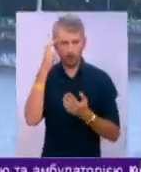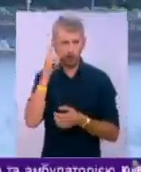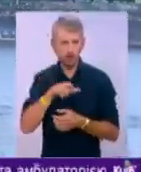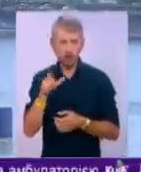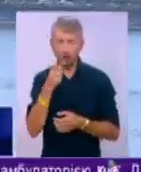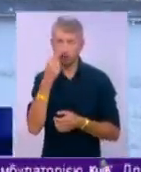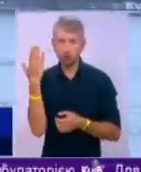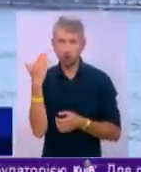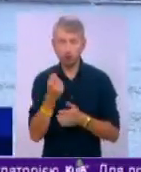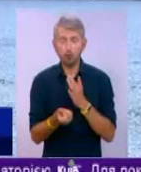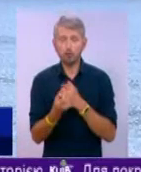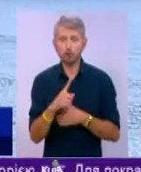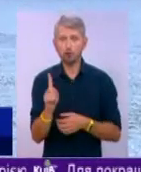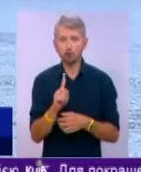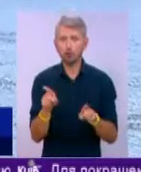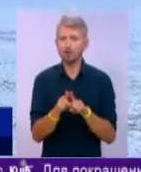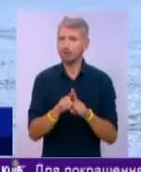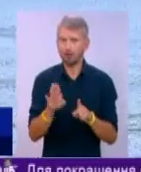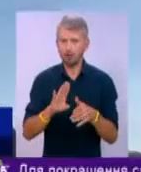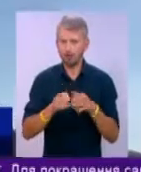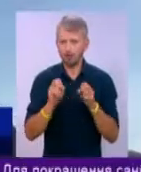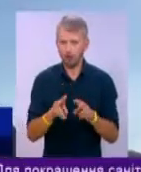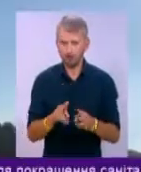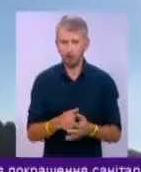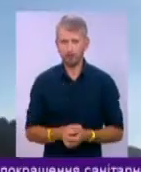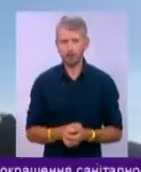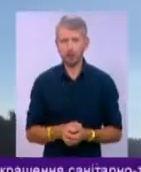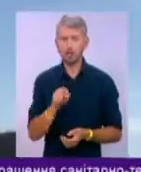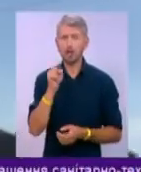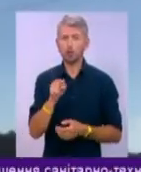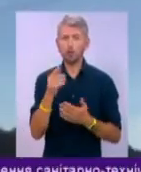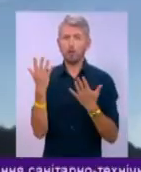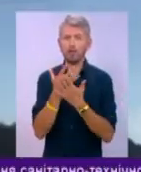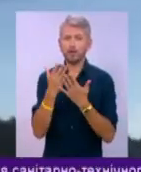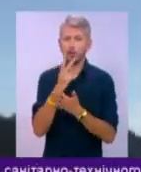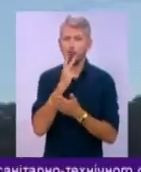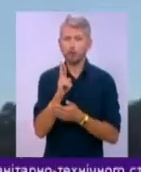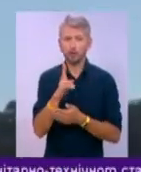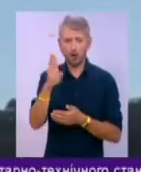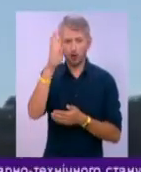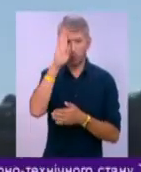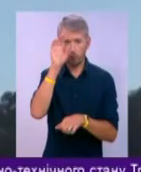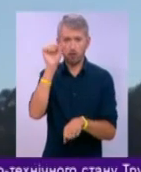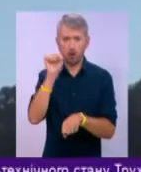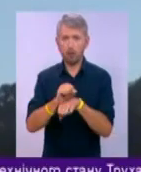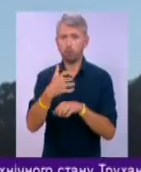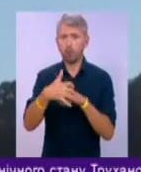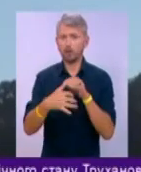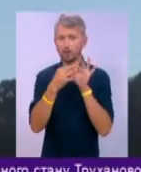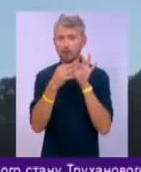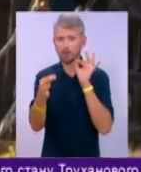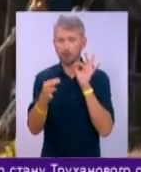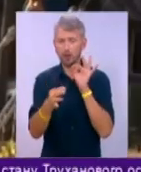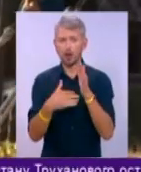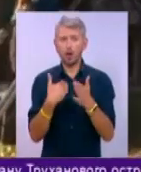Та нещодавно виявилося, що не така вже й безпечна. На цьому відео видно, як хлопець застряг посередині канатної дороги.